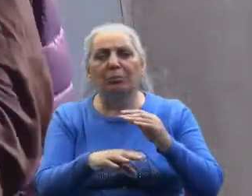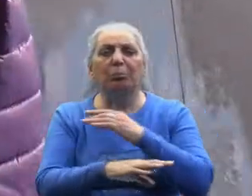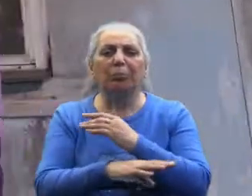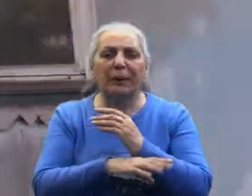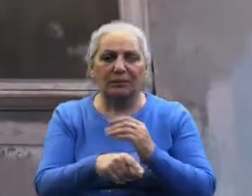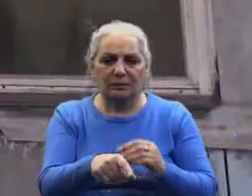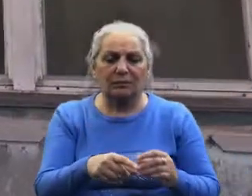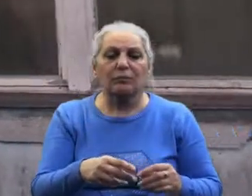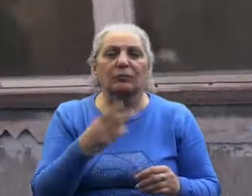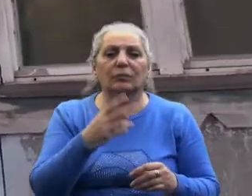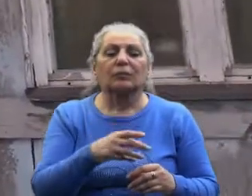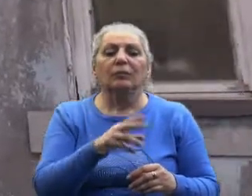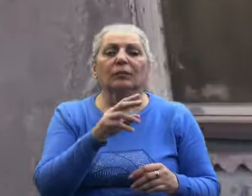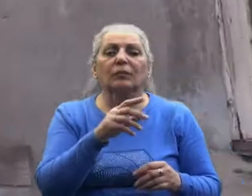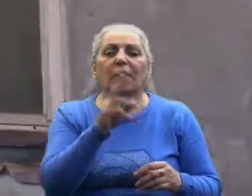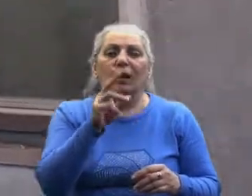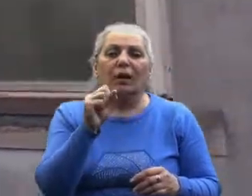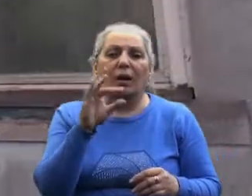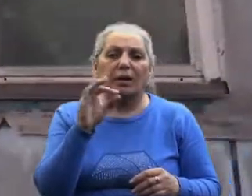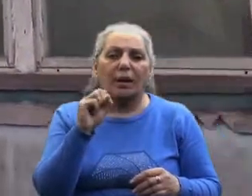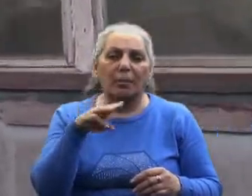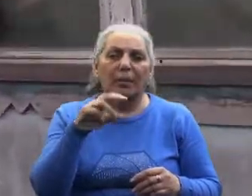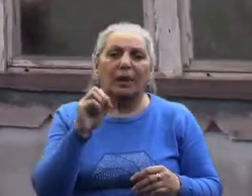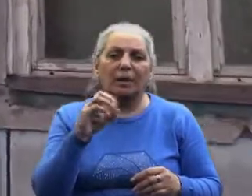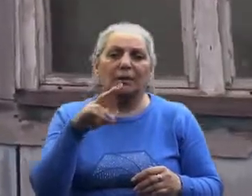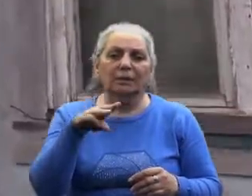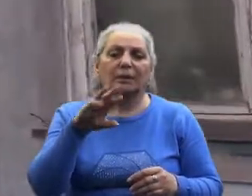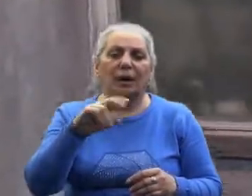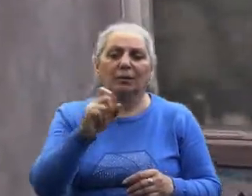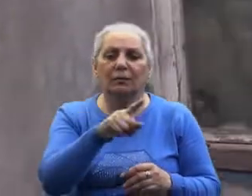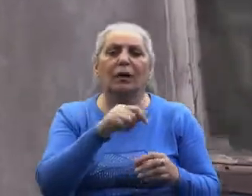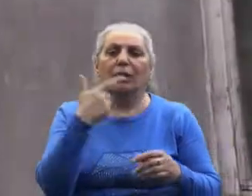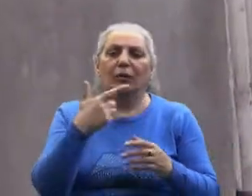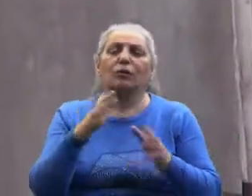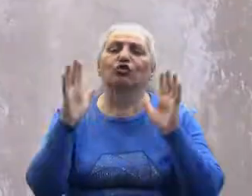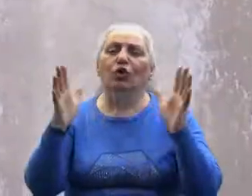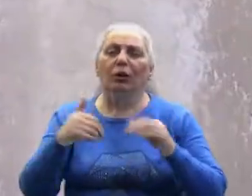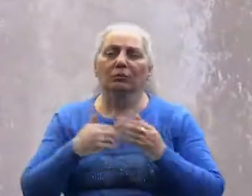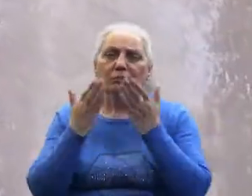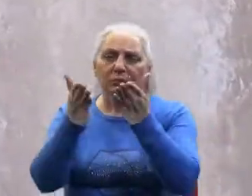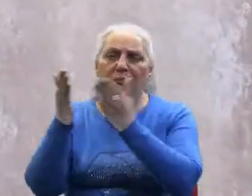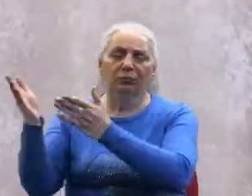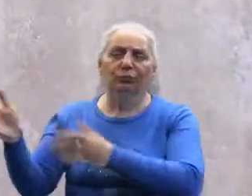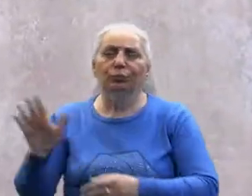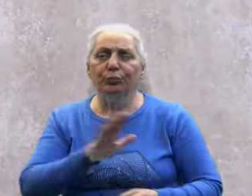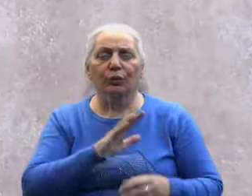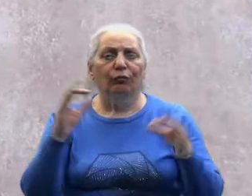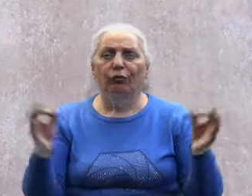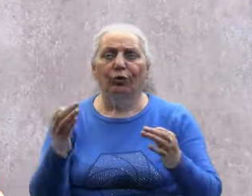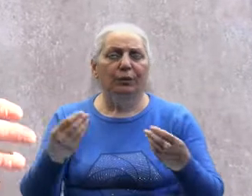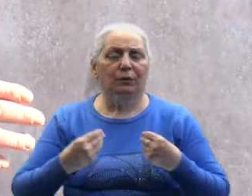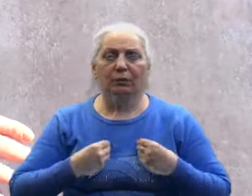Կարապետյանի խոսքով իրենք բազմիցս դիմել են պատկան մարմիններին, սակայն խնդիրն այդպես էլ անլուծելի է մնում։ Միշտ է ներկայացրել